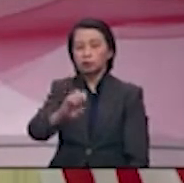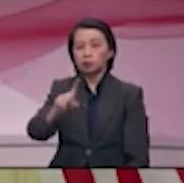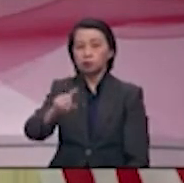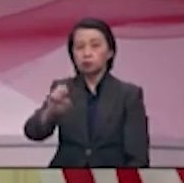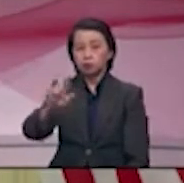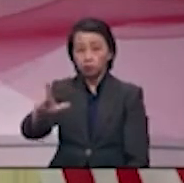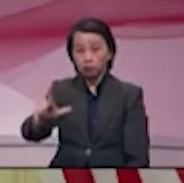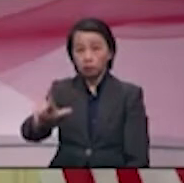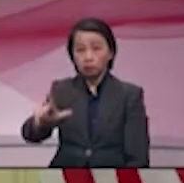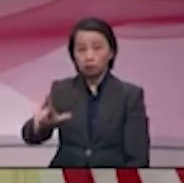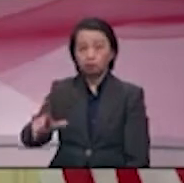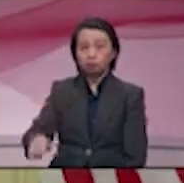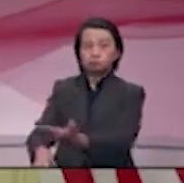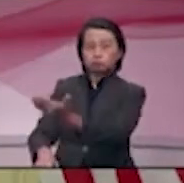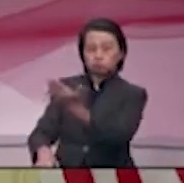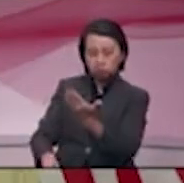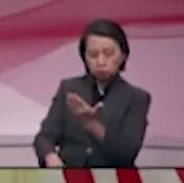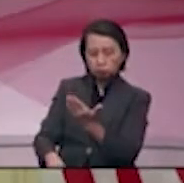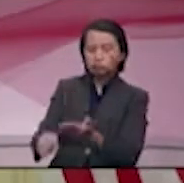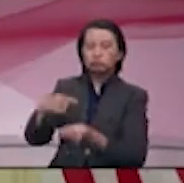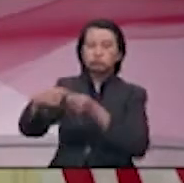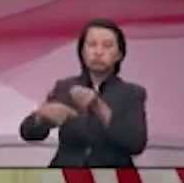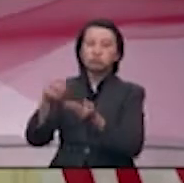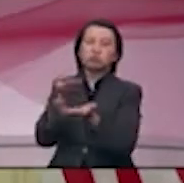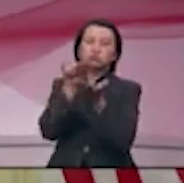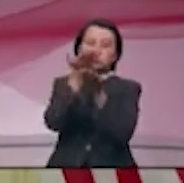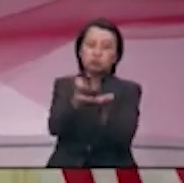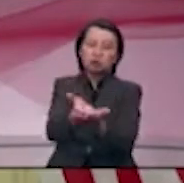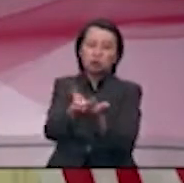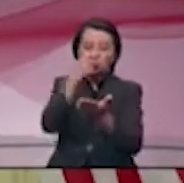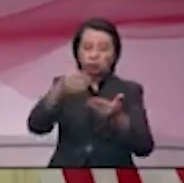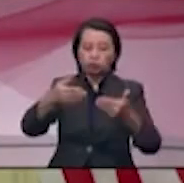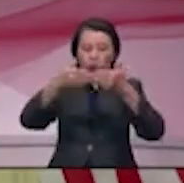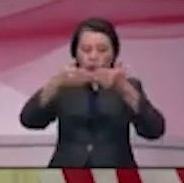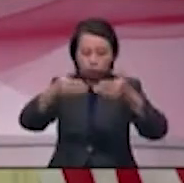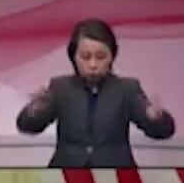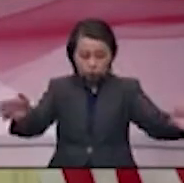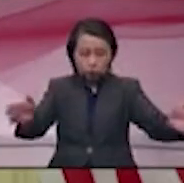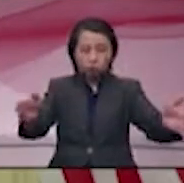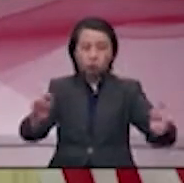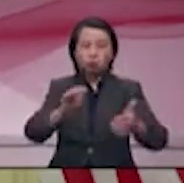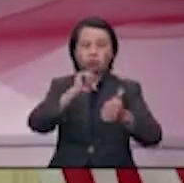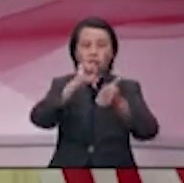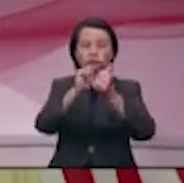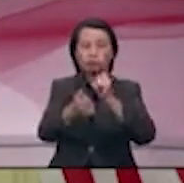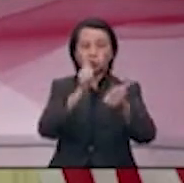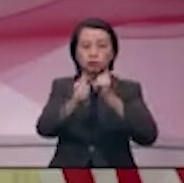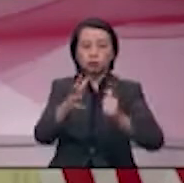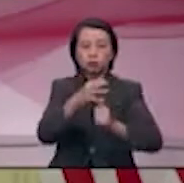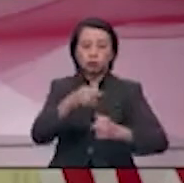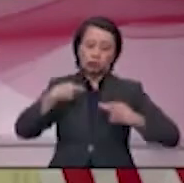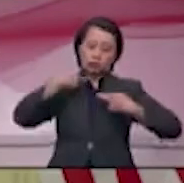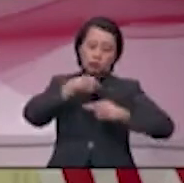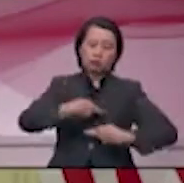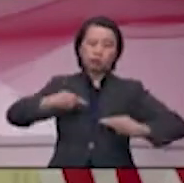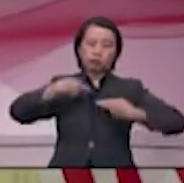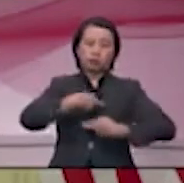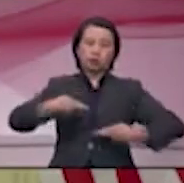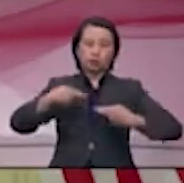nine American memilih cadangan untuk pembukaan sektor sukan dan rekreasi